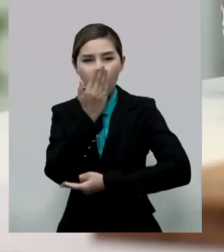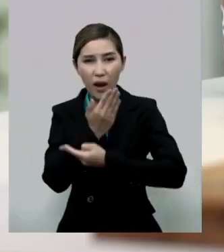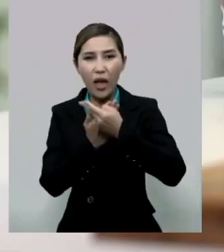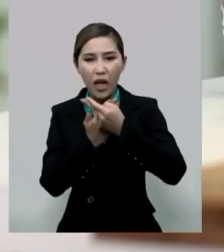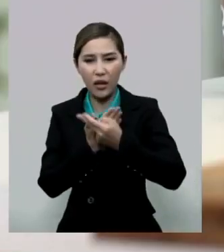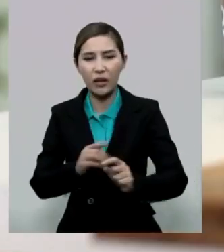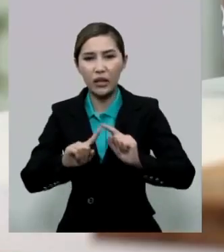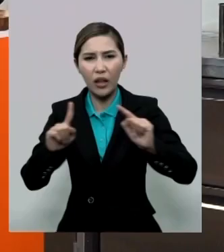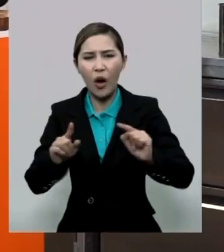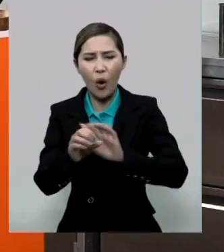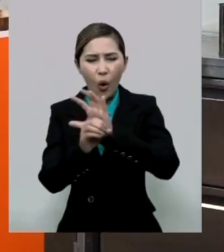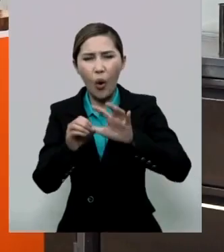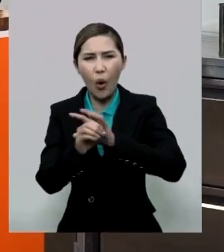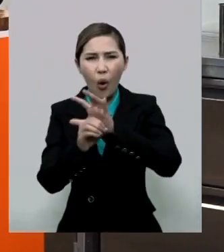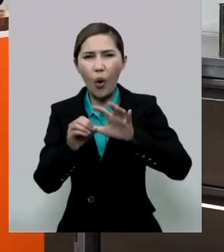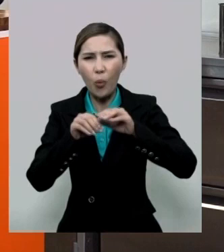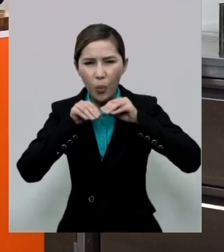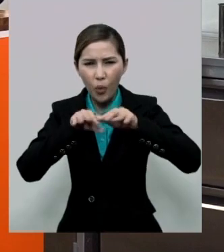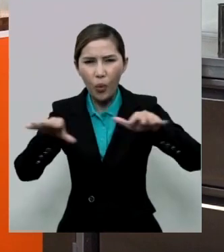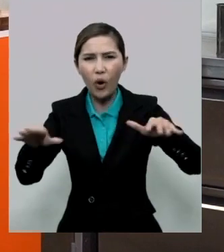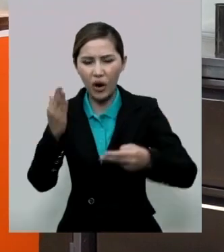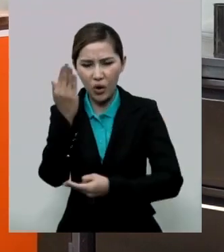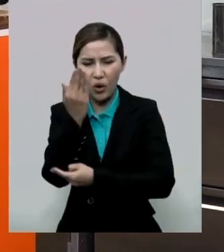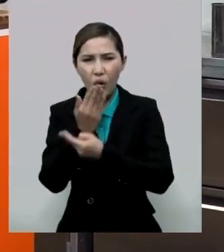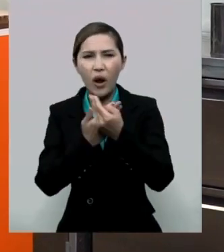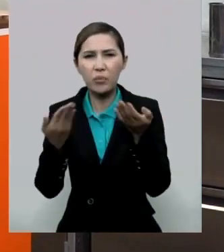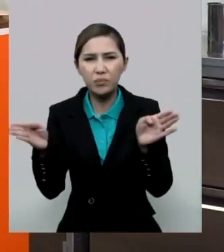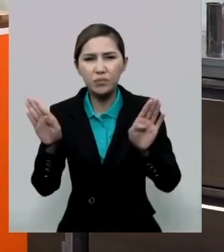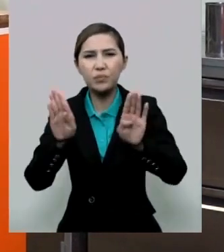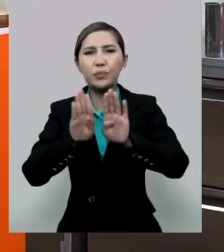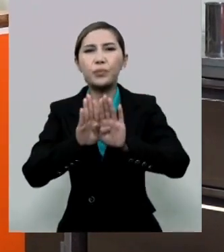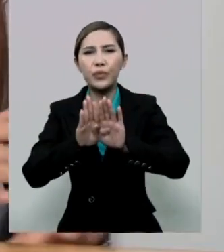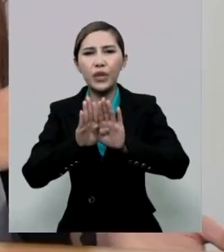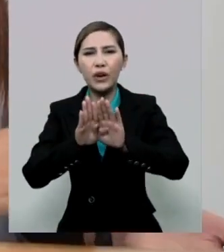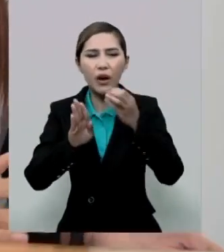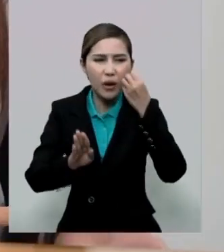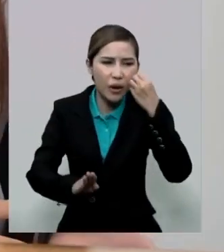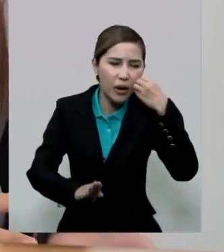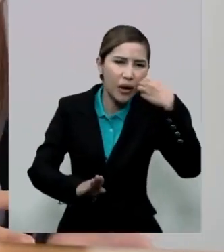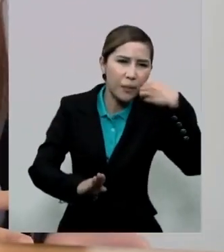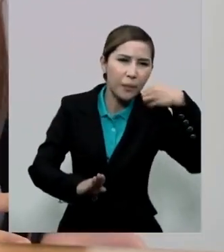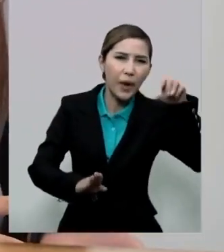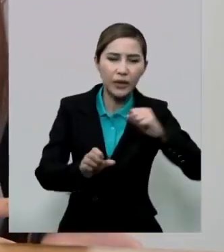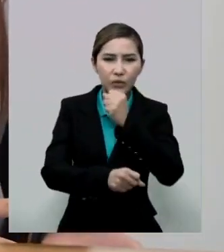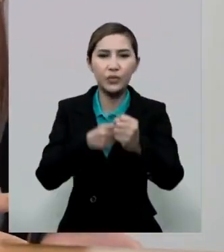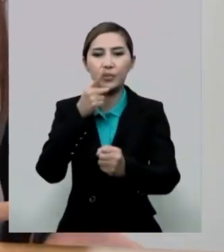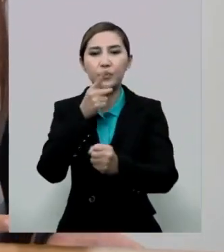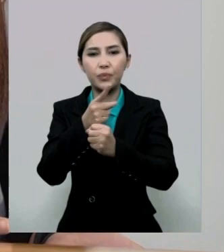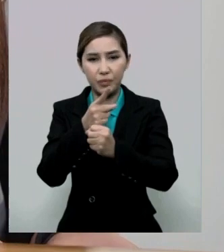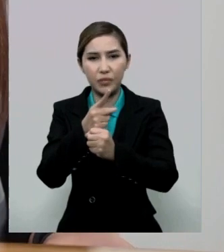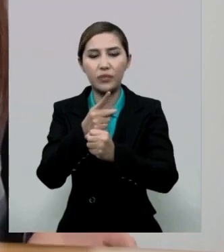แรม ค่ะ ค่ะแต่ว่าพอมีช่วงโควิดเนี้ยค่ะงานของโรงแรมเนี้ยค่ะเขาก็ต้องปิดตัวไปก็เลยกลับไปอยู่บ้านอยู่ปีหนึ่ง